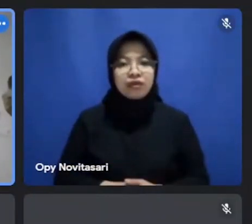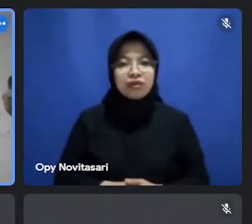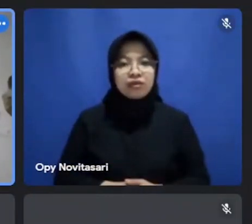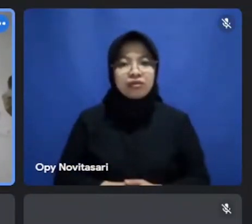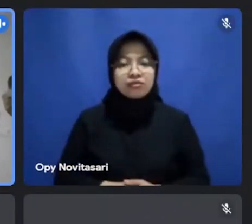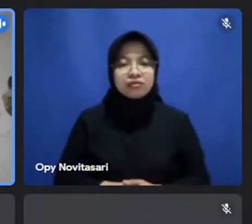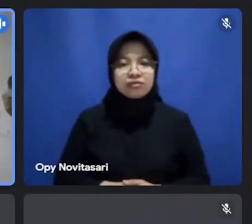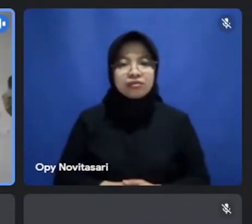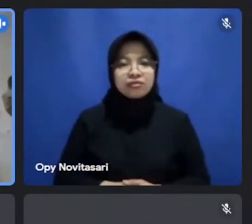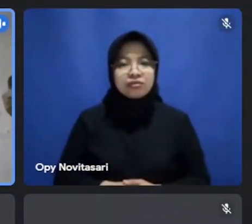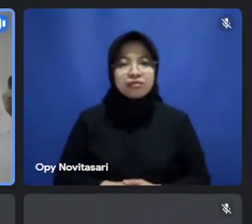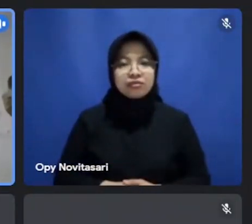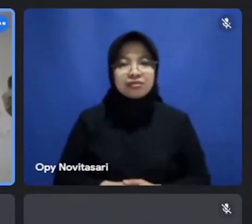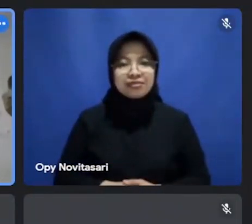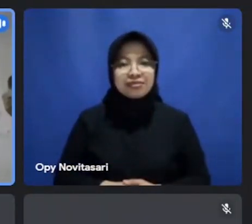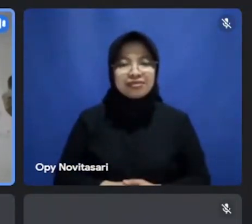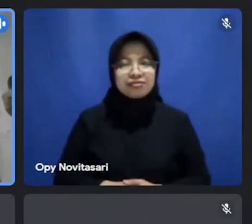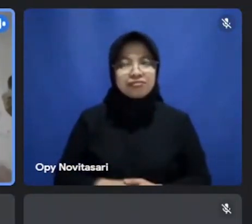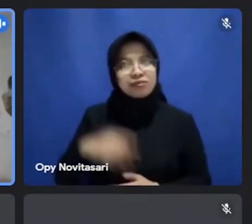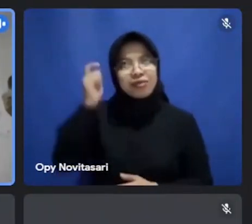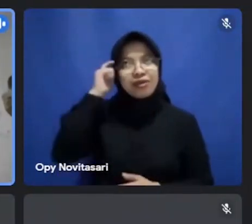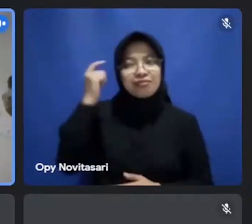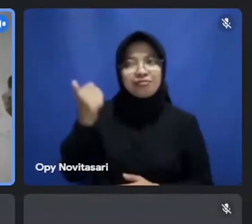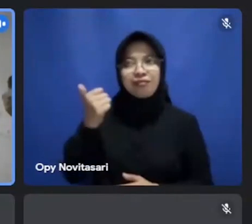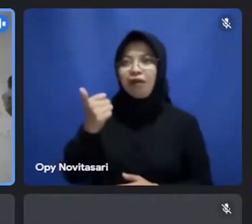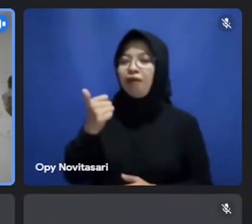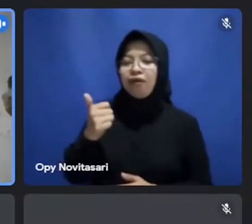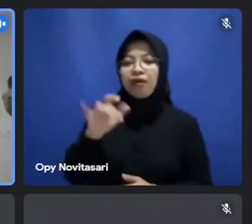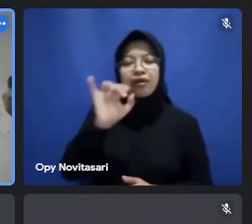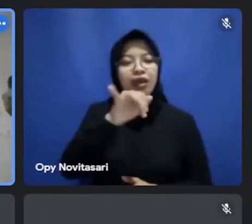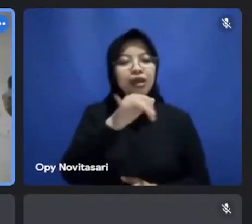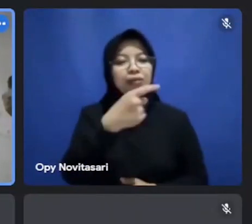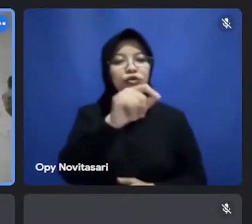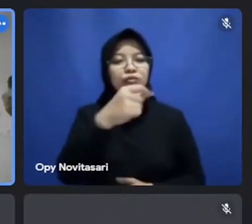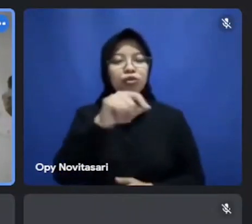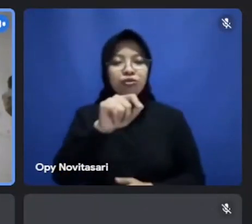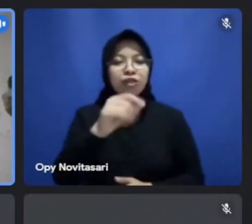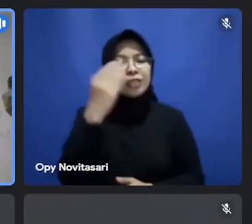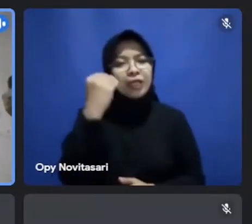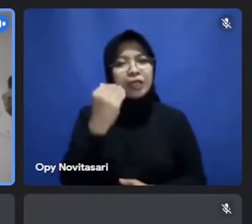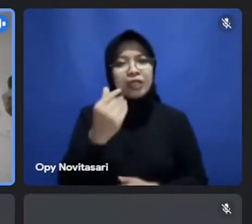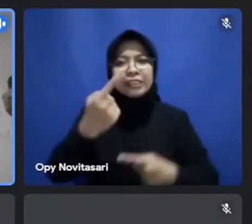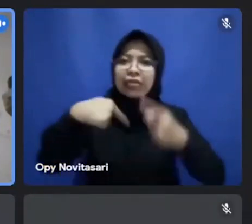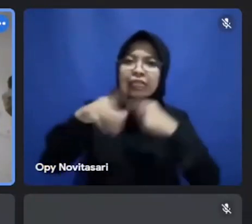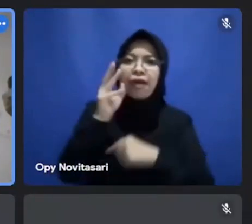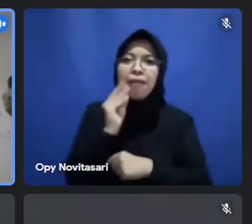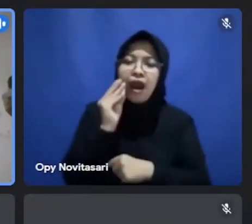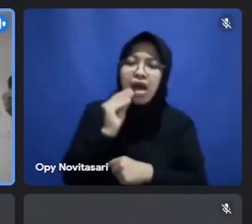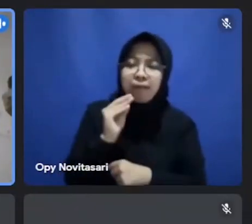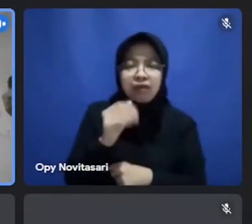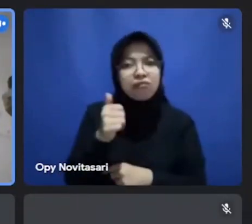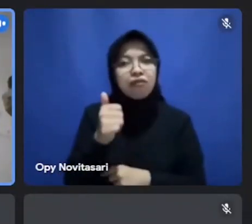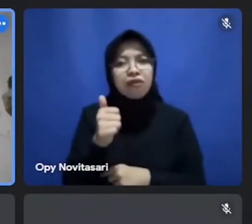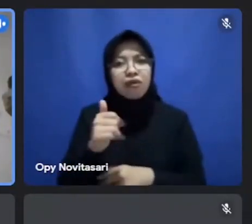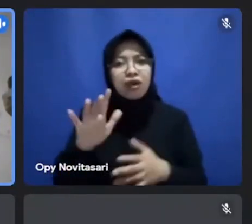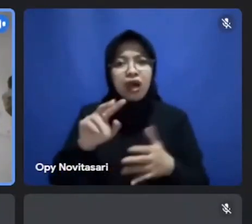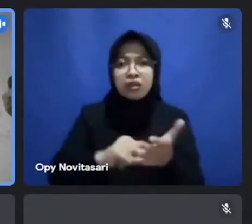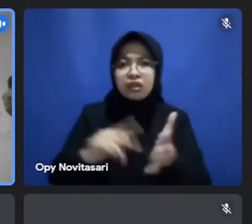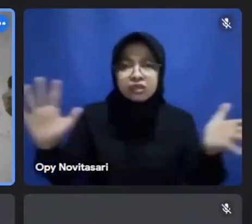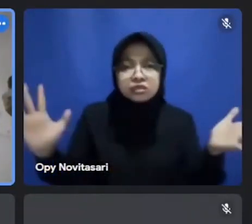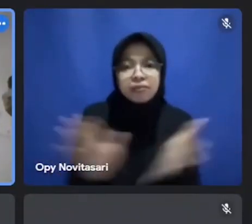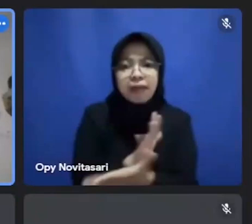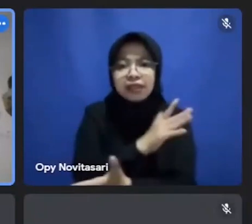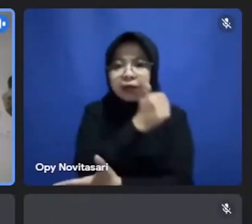mengolahnya saya jadi malah melihat bahwa ini juga jadi salah satu alternatif e kesempatan